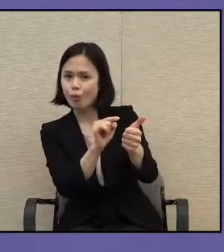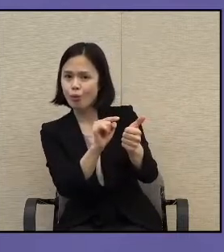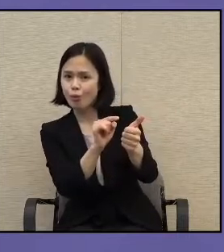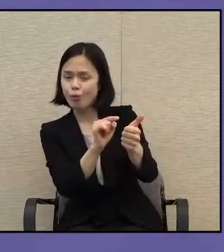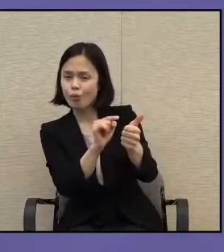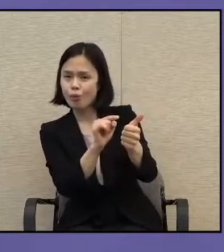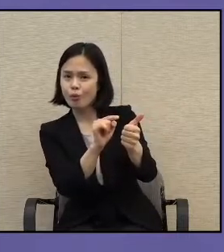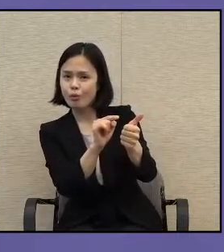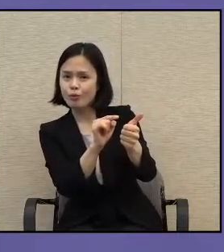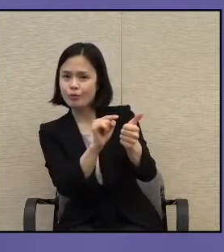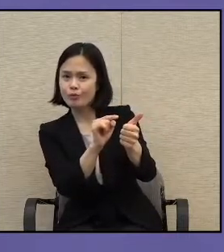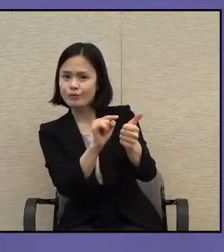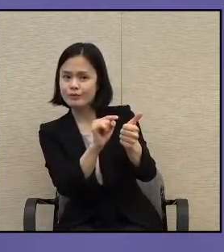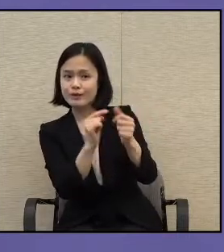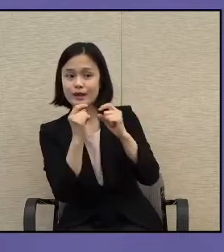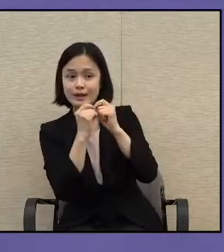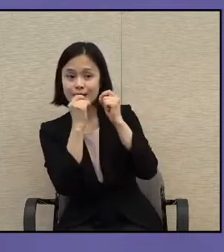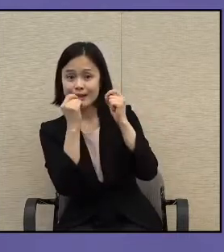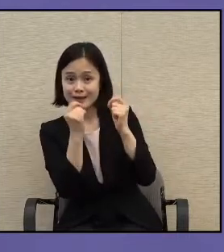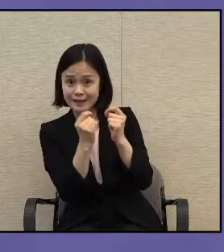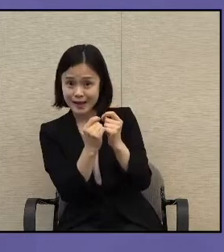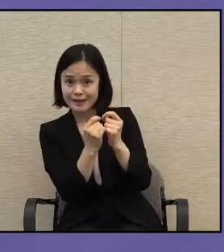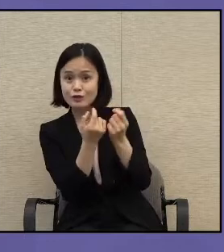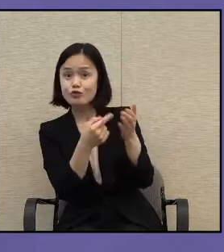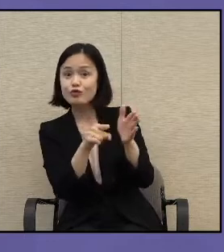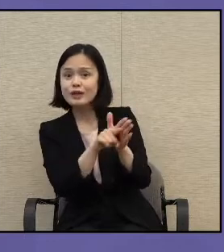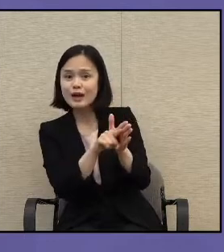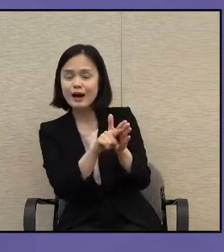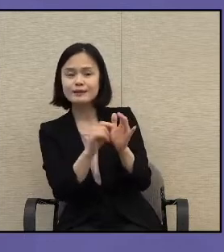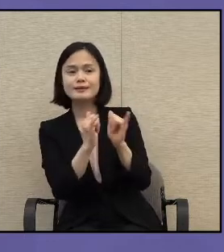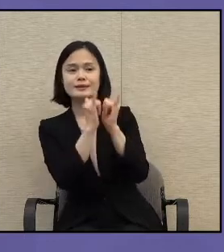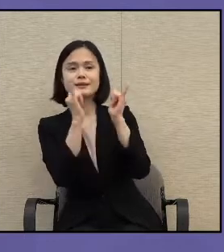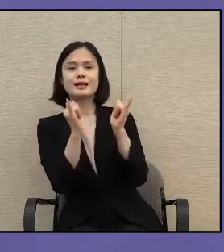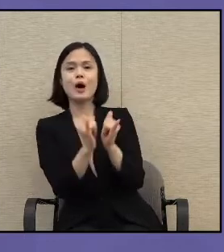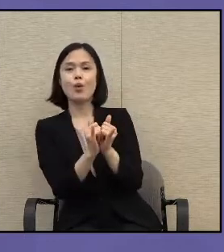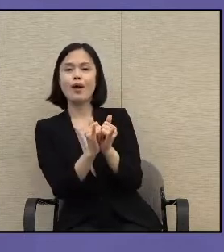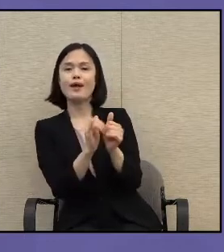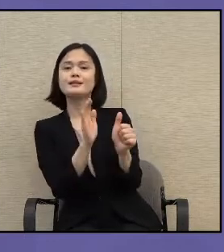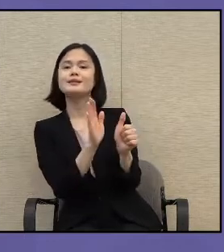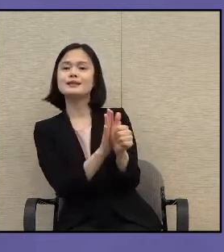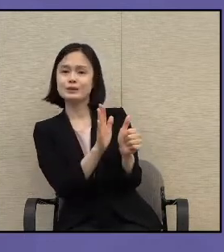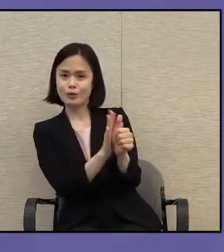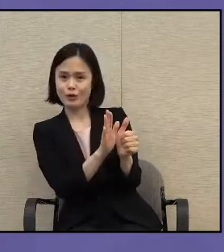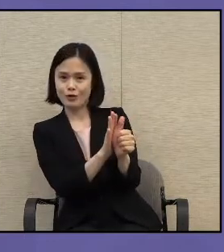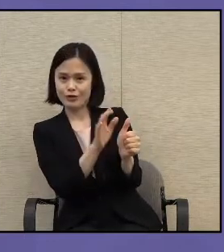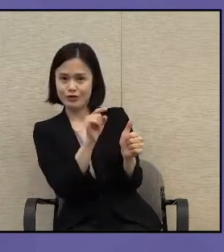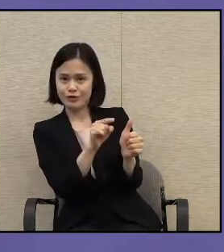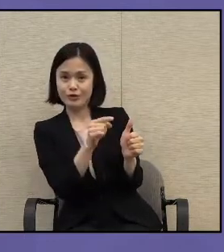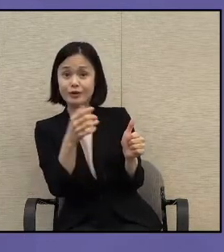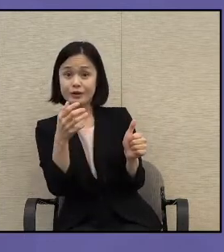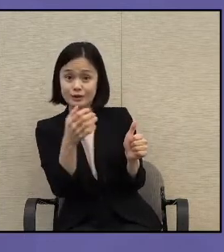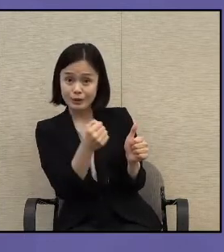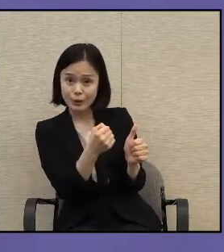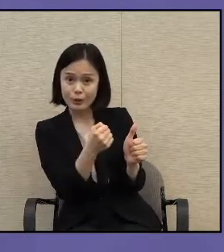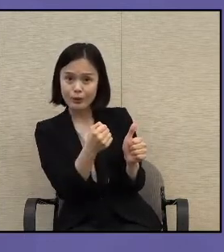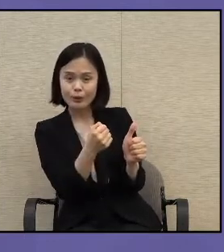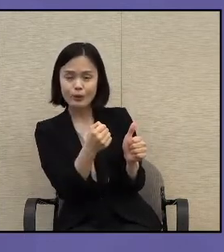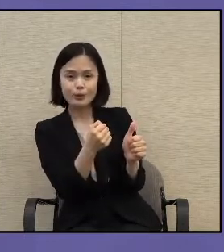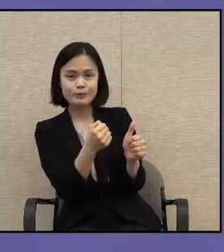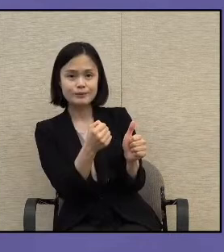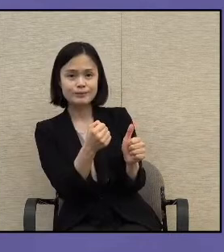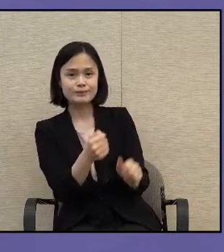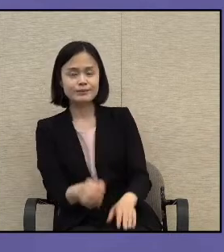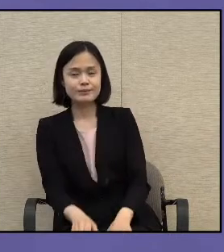이제 개인적인 차원에서의 사회적 접근이라고 하는 부분을 통해서 어느 정도 아까 이제